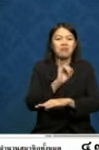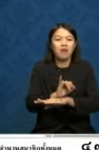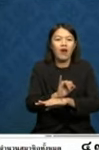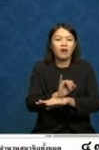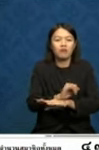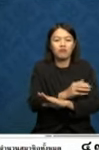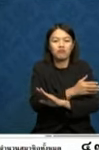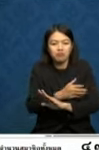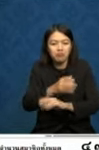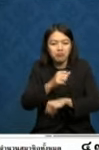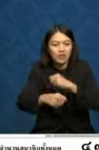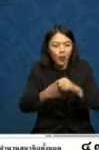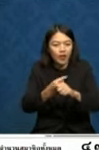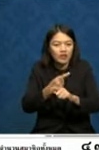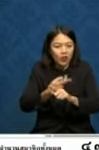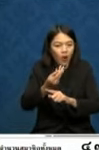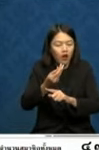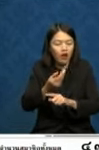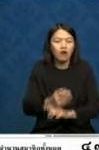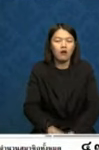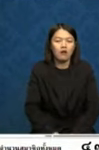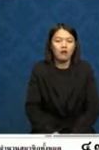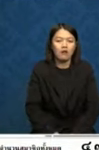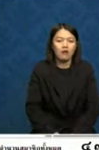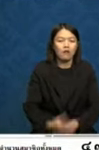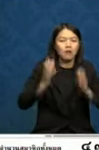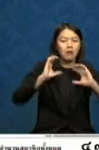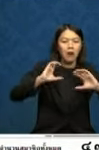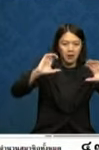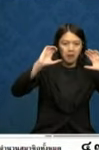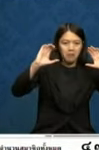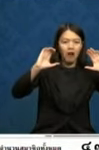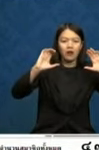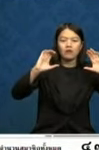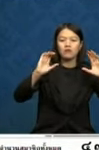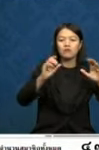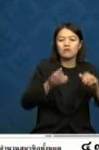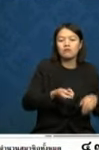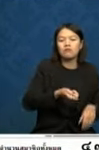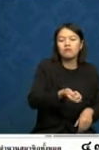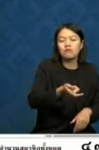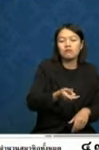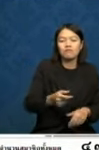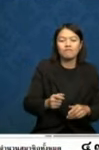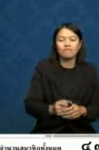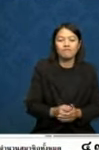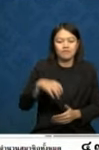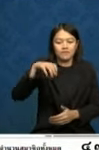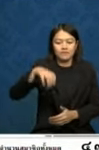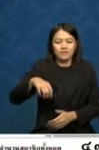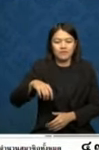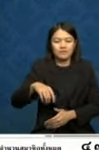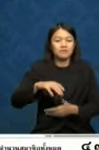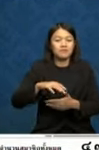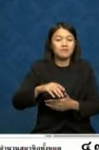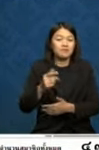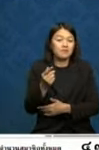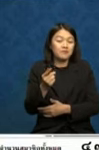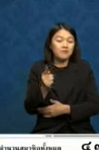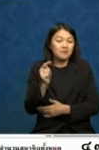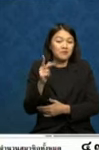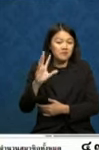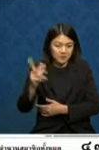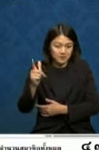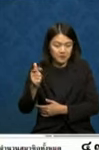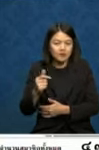เท่านั้นเท่านี้หยิบตัวนั้นมาหรือไม่ก็รัฐบาลก็เอาตอนนั้นไปยัดใส่มือสำนักงานคณะกรรมการนโยบายที่ดินแล้วผลักดันไปต